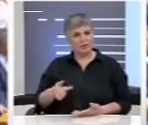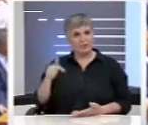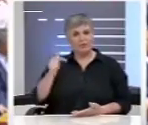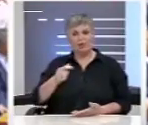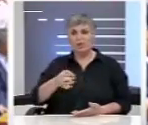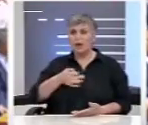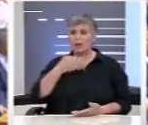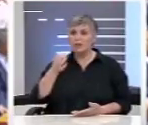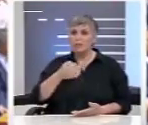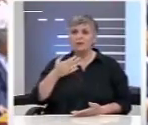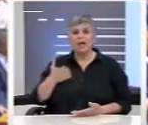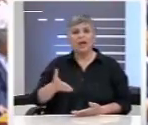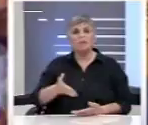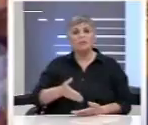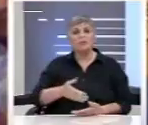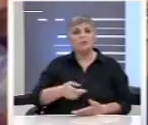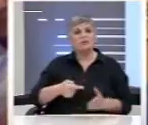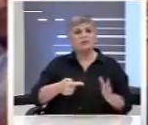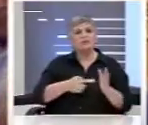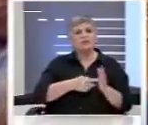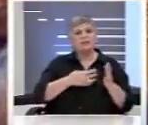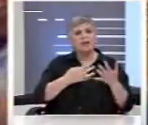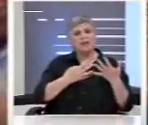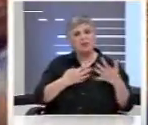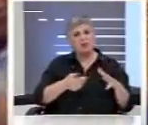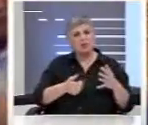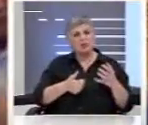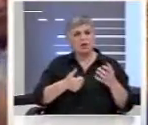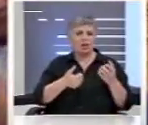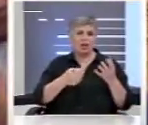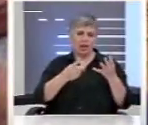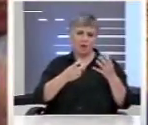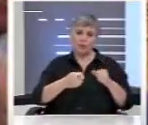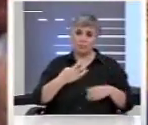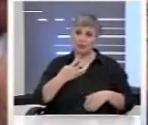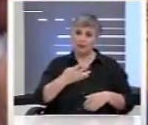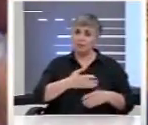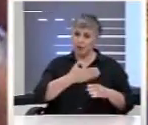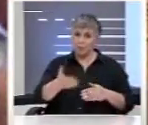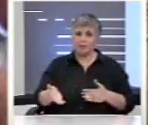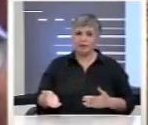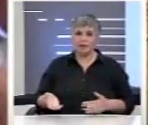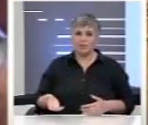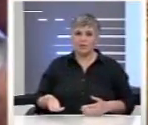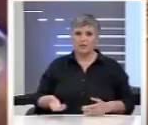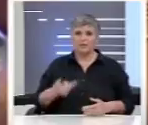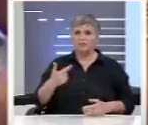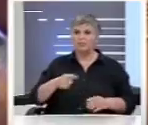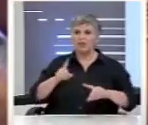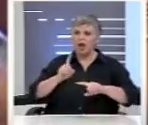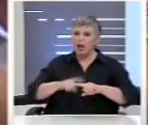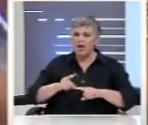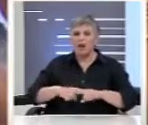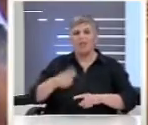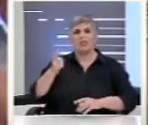την μεταπολίτευση. Μάλιστα, και στα χρόνια μετά την μεταπολίτευση, τόσο στην Ελλάδα όσο και στην Ευρώπη, δεν υπήρχαν κρούσματα